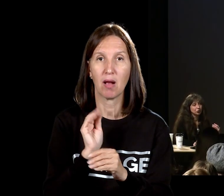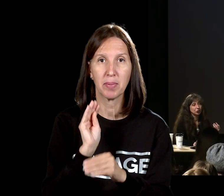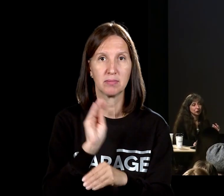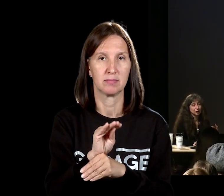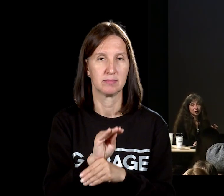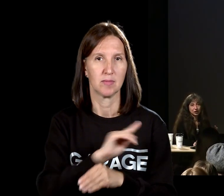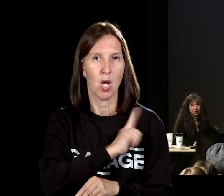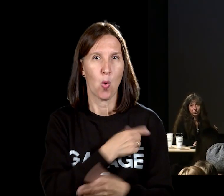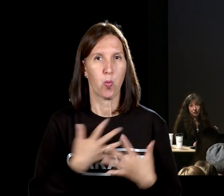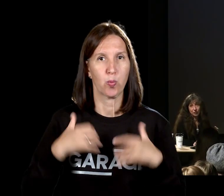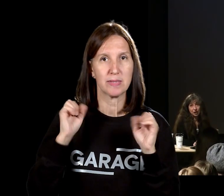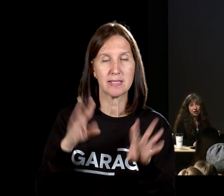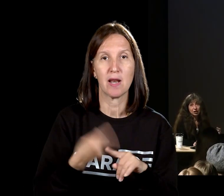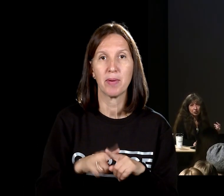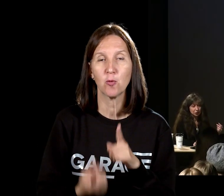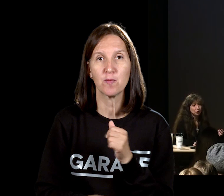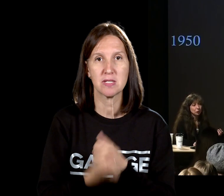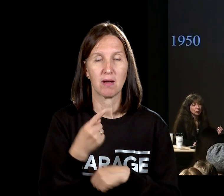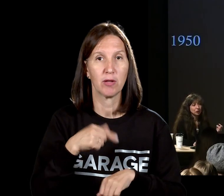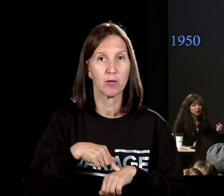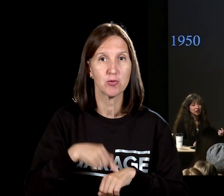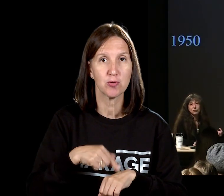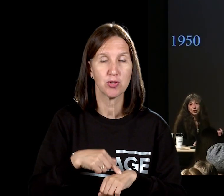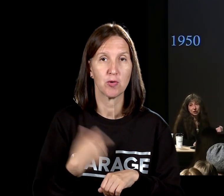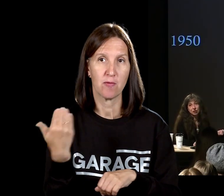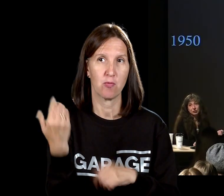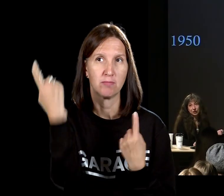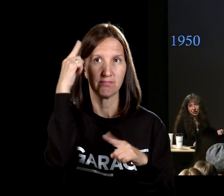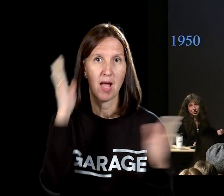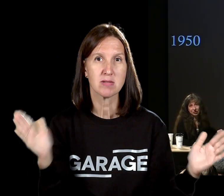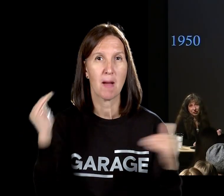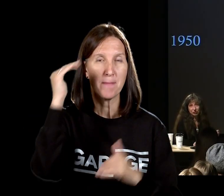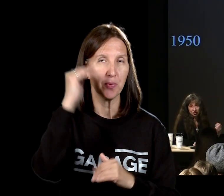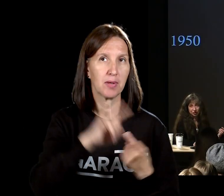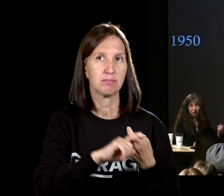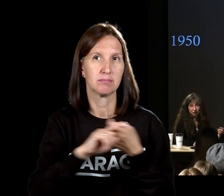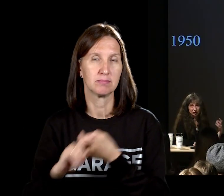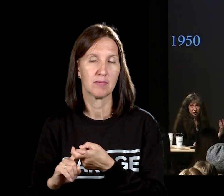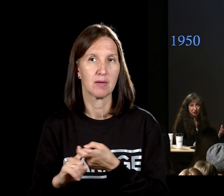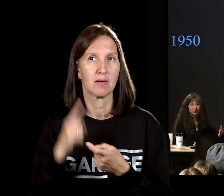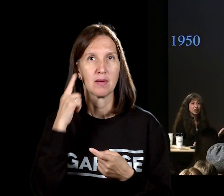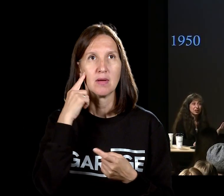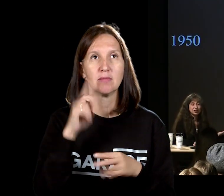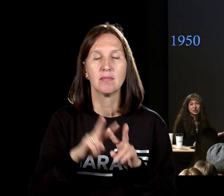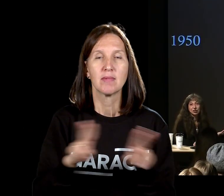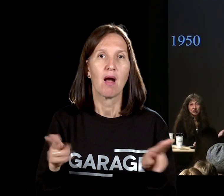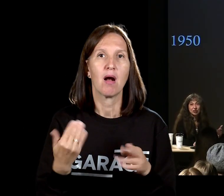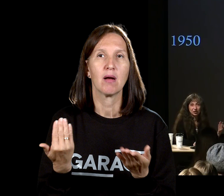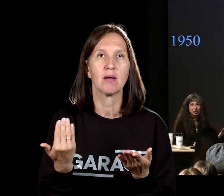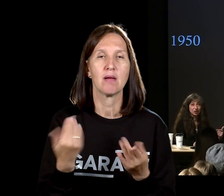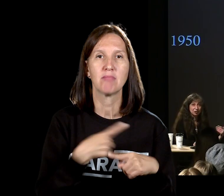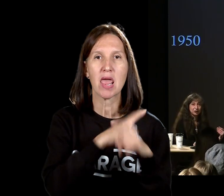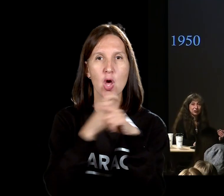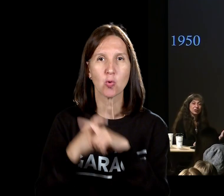этого периода начинают отсылать к письму, к иероглифике и граффити, да, вот как и к настенной,